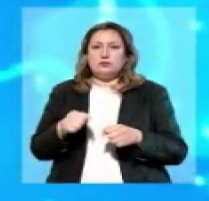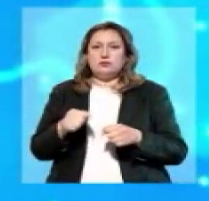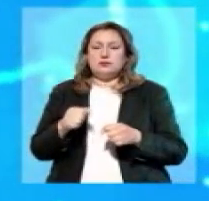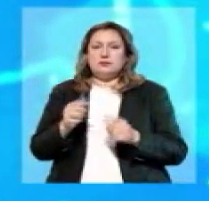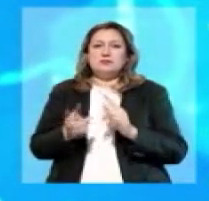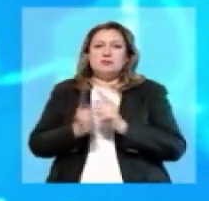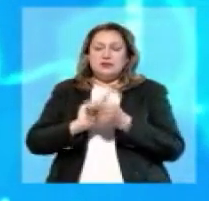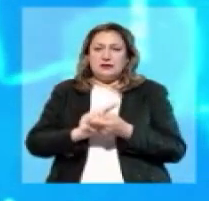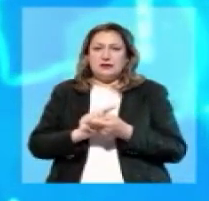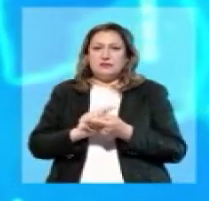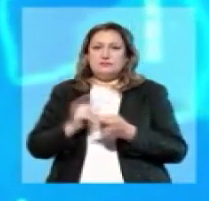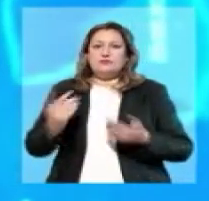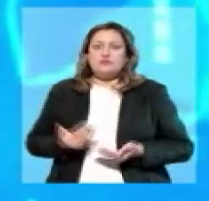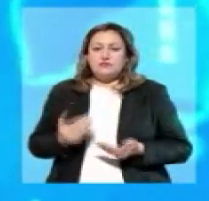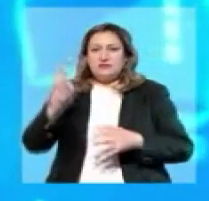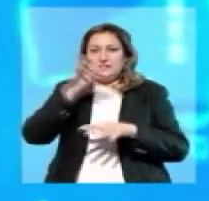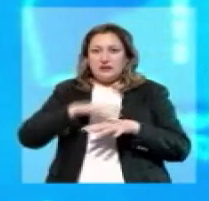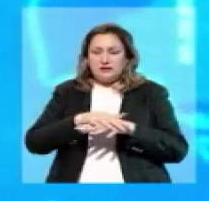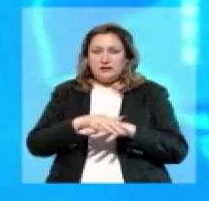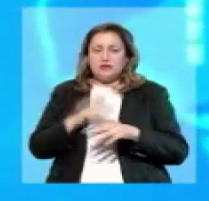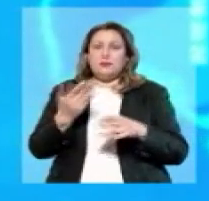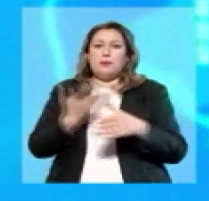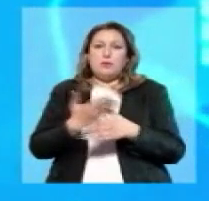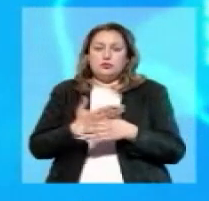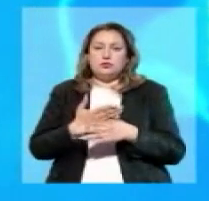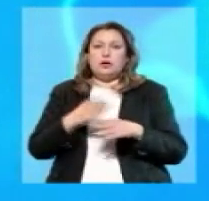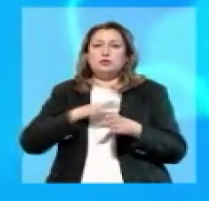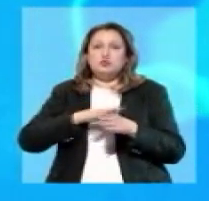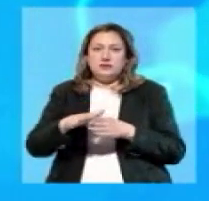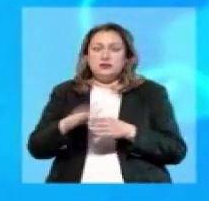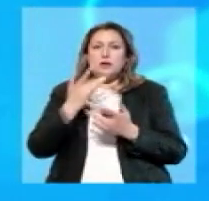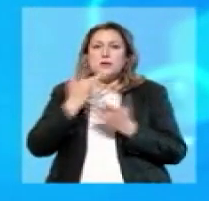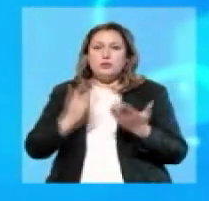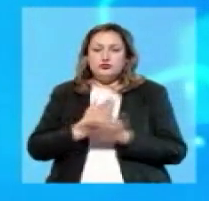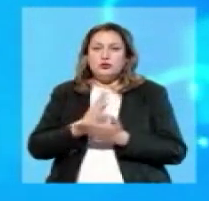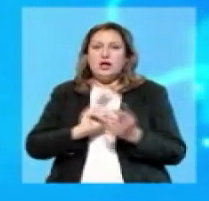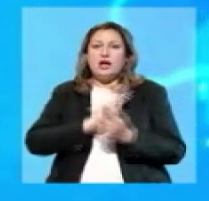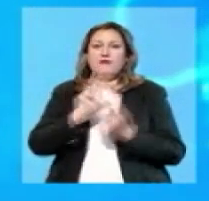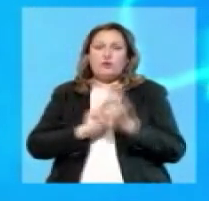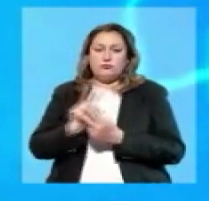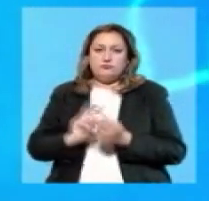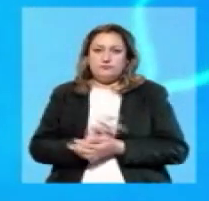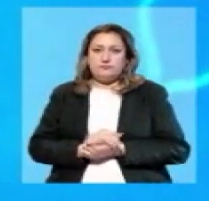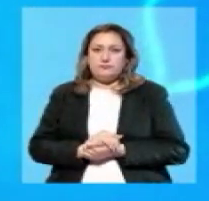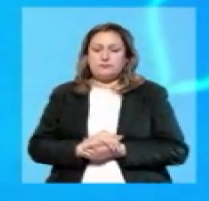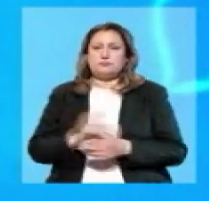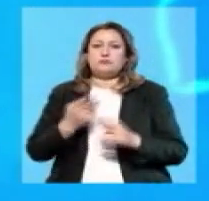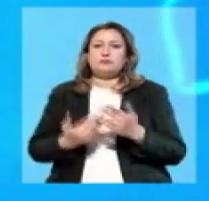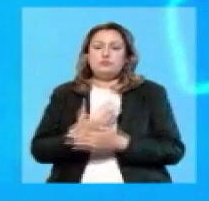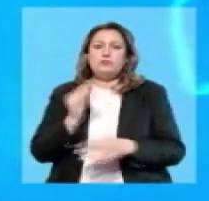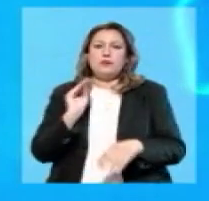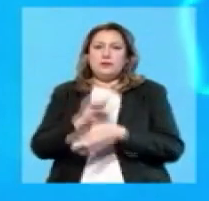жүзеге асуына жол ашты. Атазанға енгізілген тың толықтырулар тәуелсіз Қазақстанның болашаққа жасаған батыл қадам